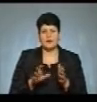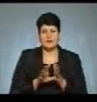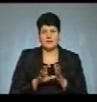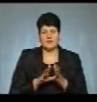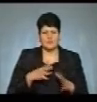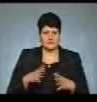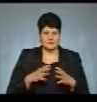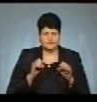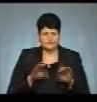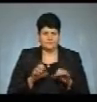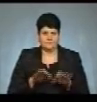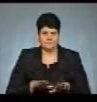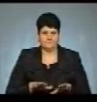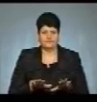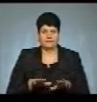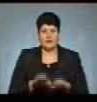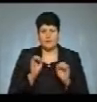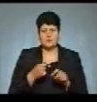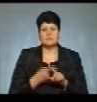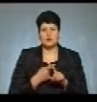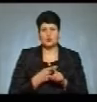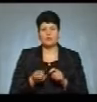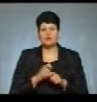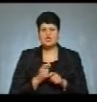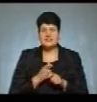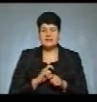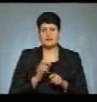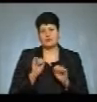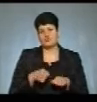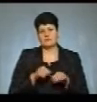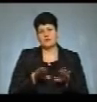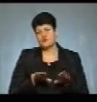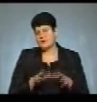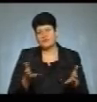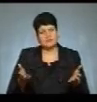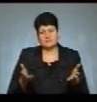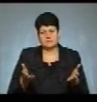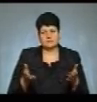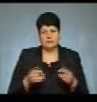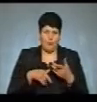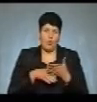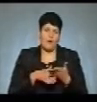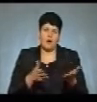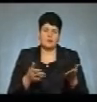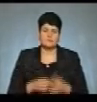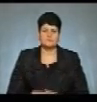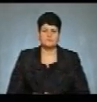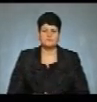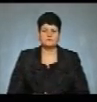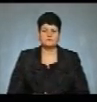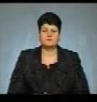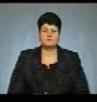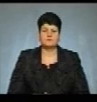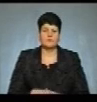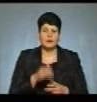енергозатратна робота. Можемо картоплю чистити, можемо качати. Та й таке, допомагаємо. Сюжет